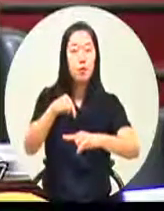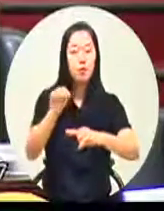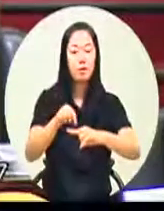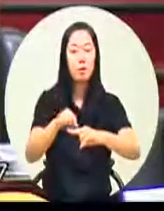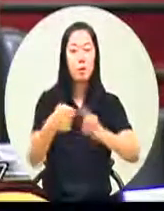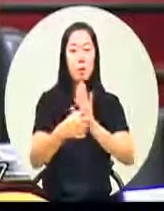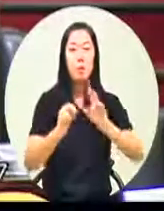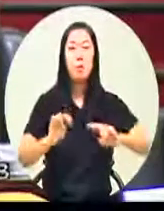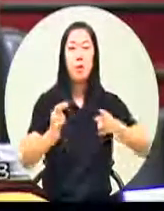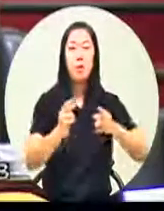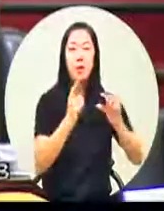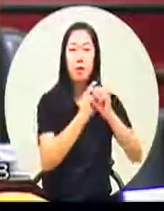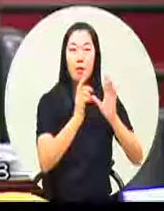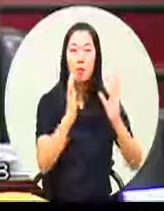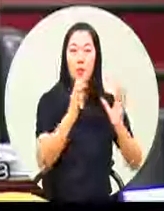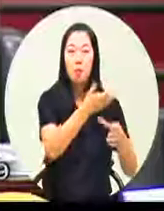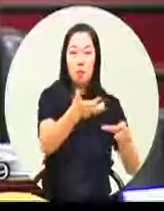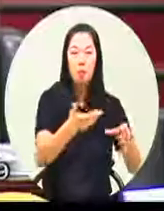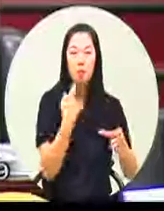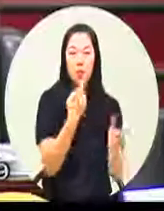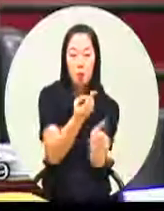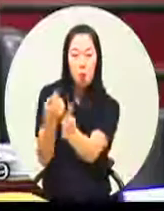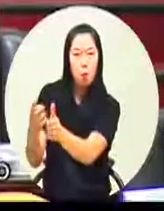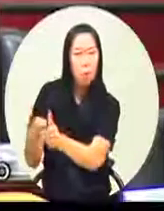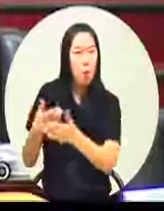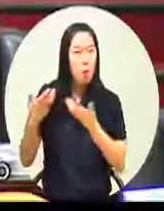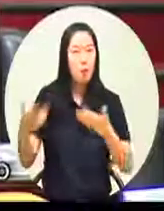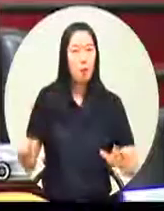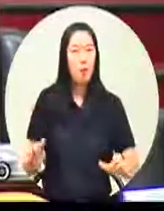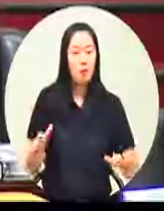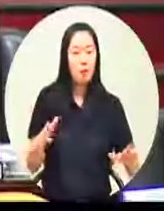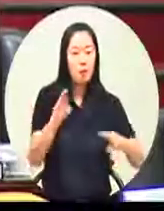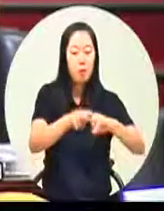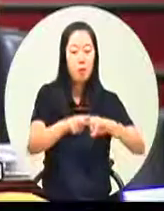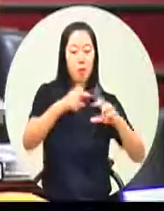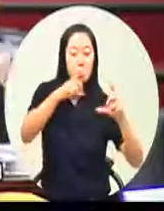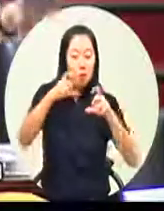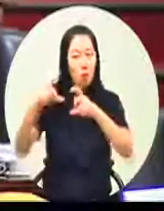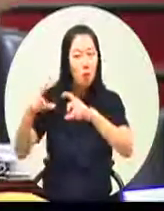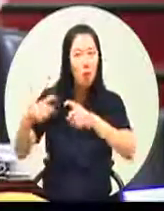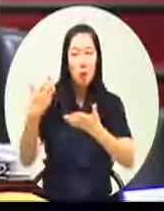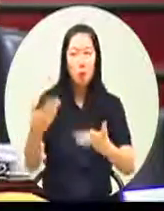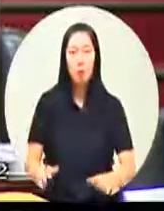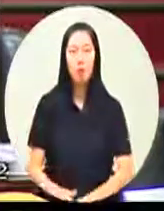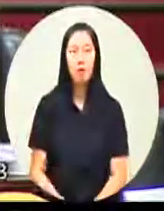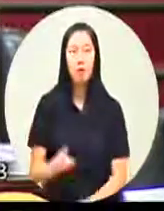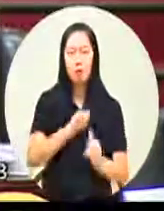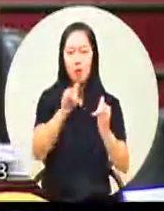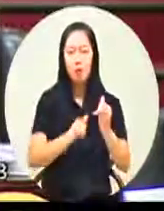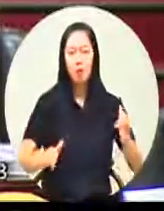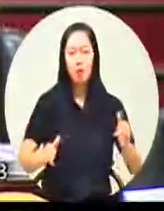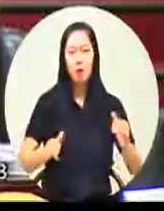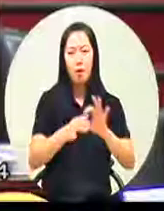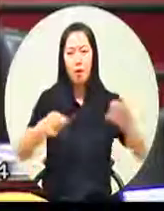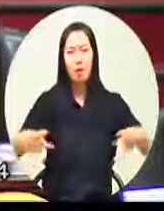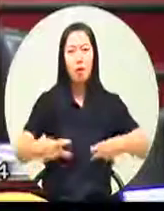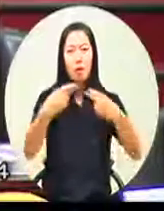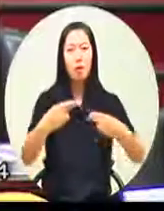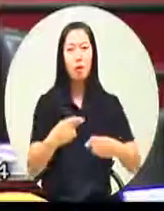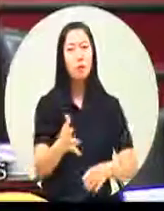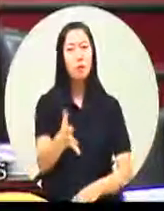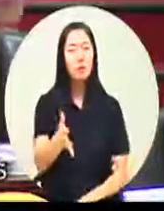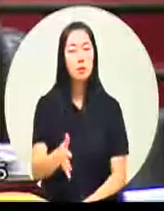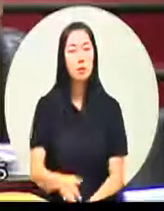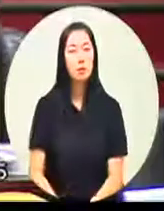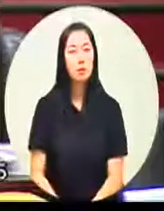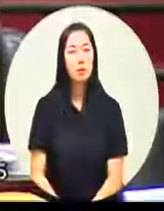浓湖可以吸引更多的观光客啊，会抢着那边照相啊，为什么要把这个历史连接把它排除掉呢？